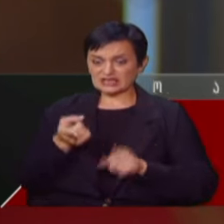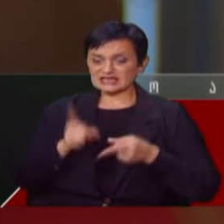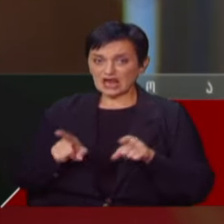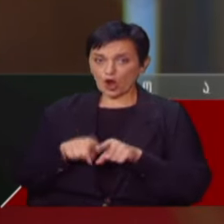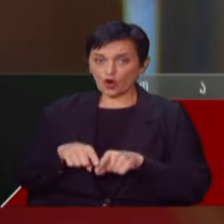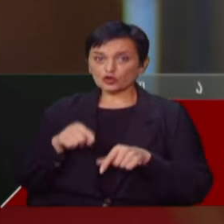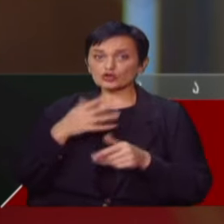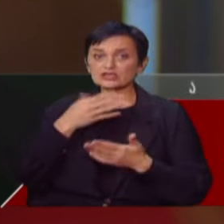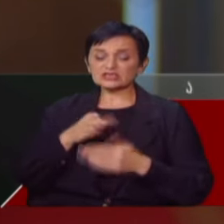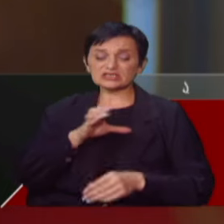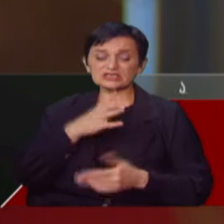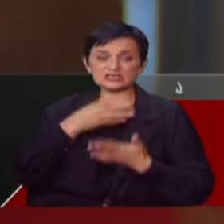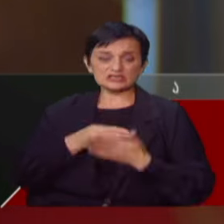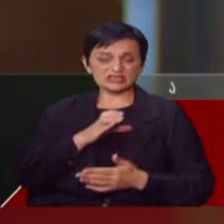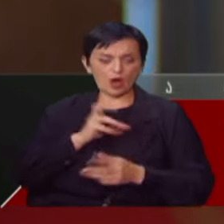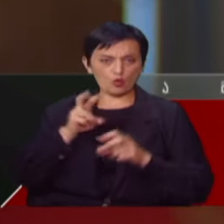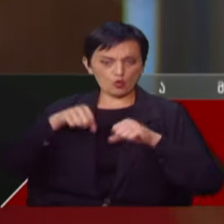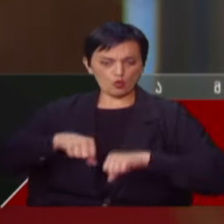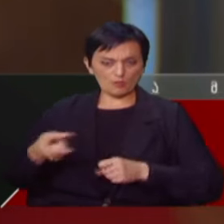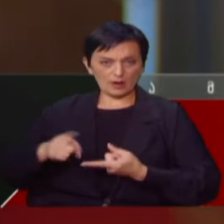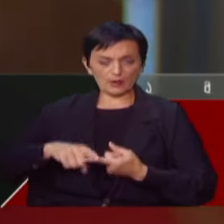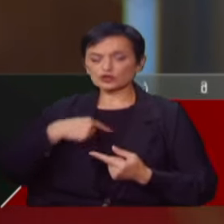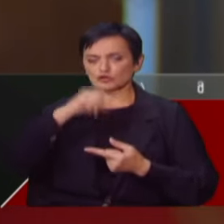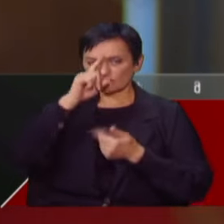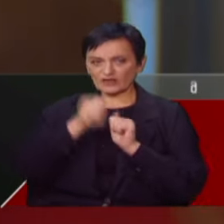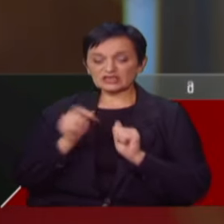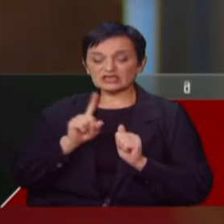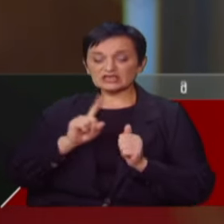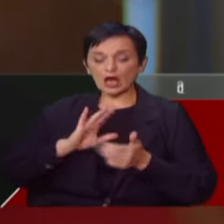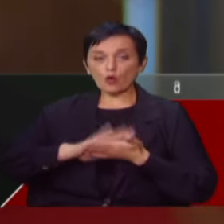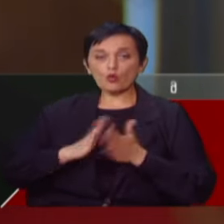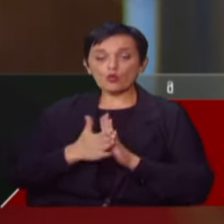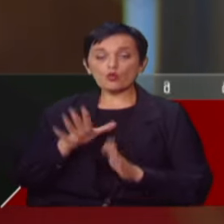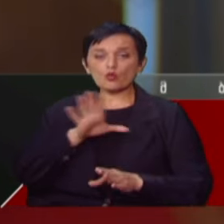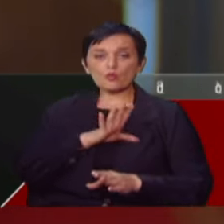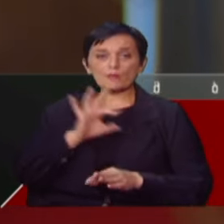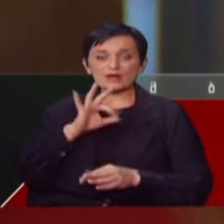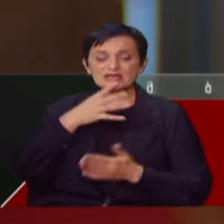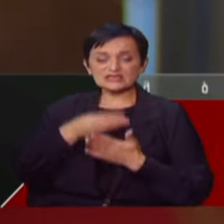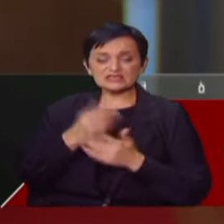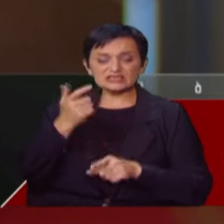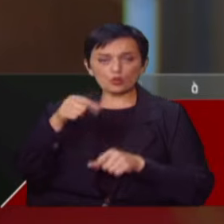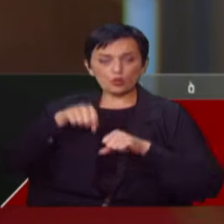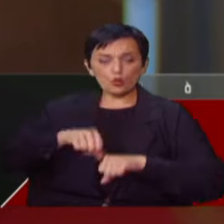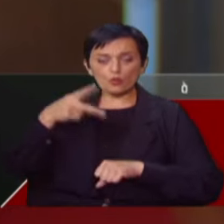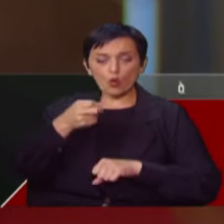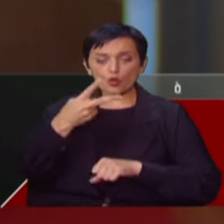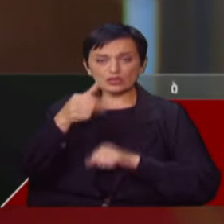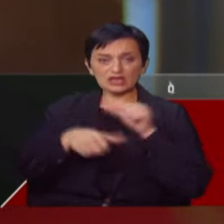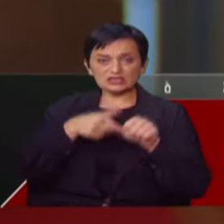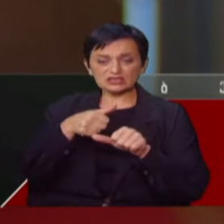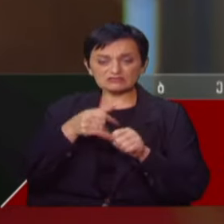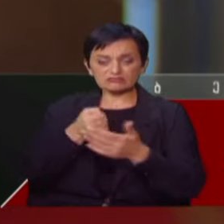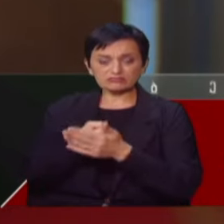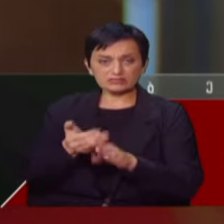დასკვნა ეხება საკუთრების უფლებას და ჩვენ გვახსოვს რა მდგომარეობა იყო საკუთრების უფლებასთან მიმართებაში 2012 წლამდე, ხო,